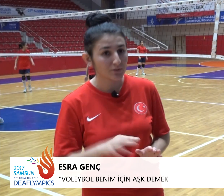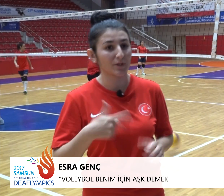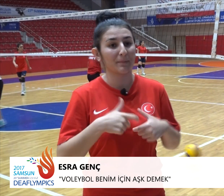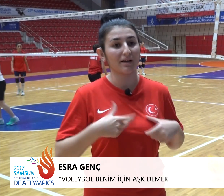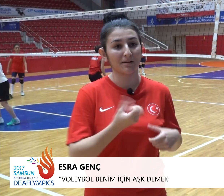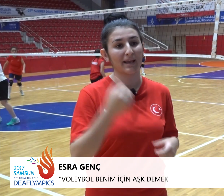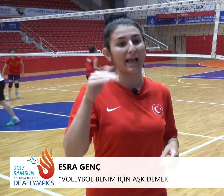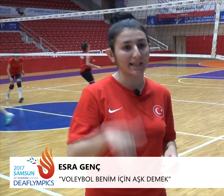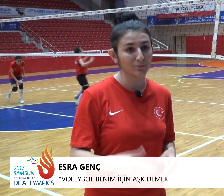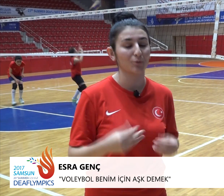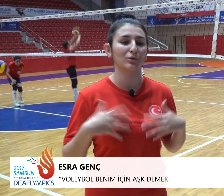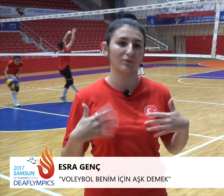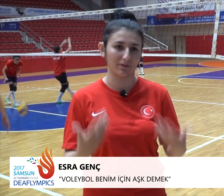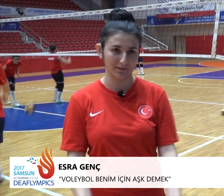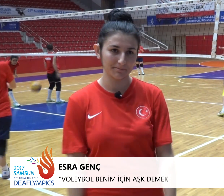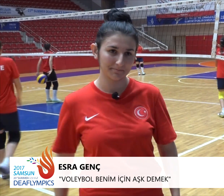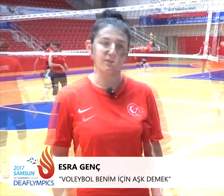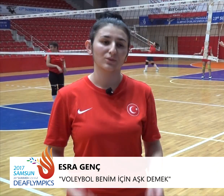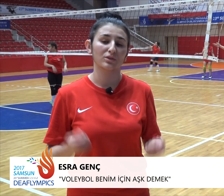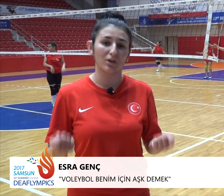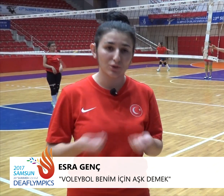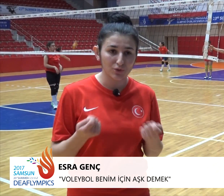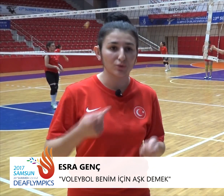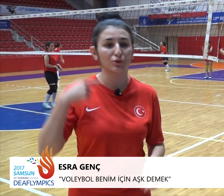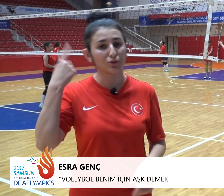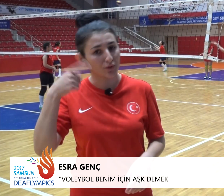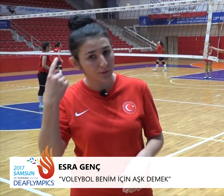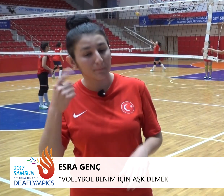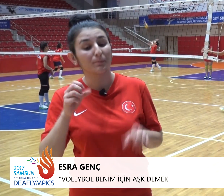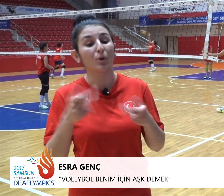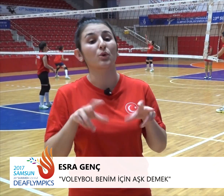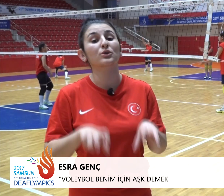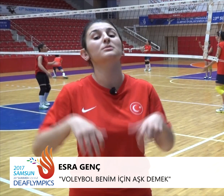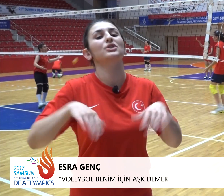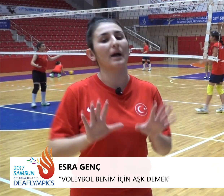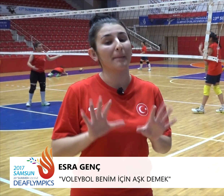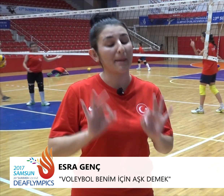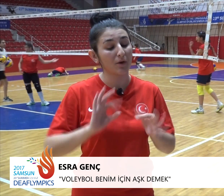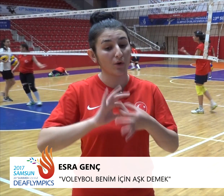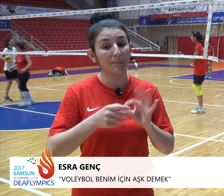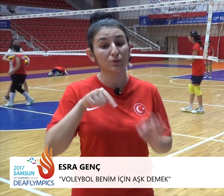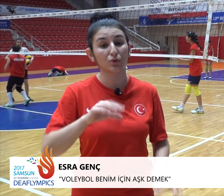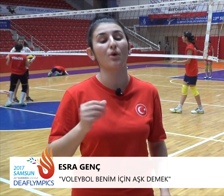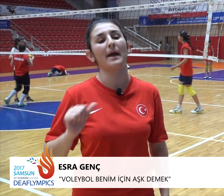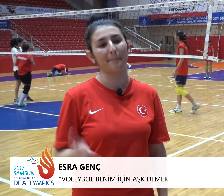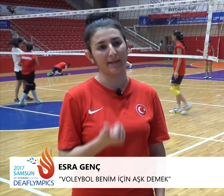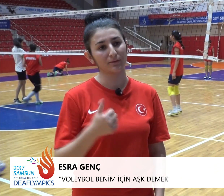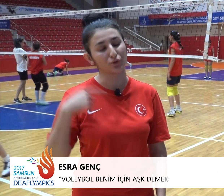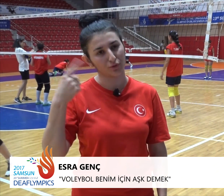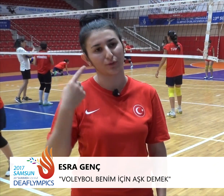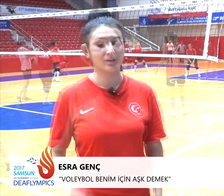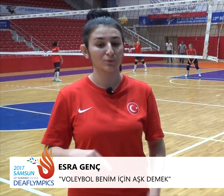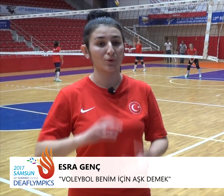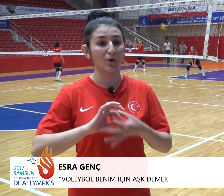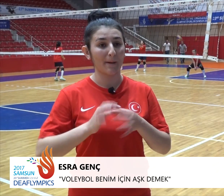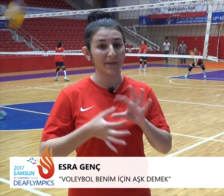Sonra beni almaya geldiler. Buradayım, gururluyum. Voleybol benim için aşk demek. Çok çalışacağız, boş